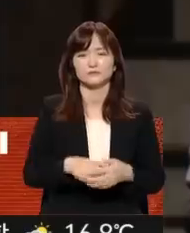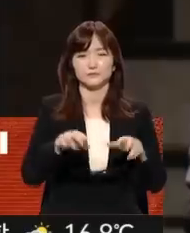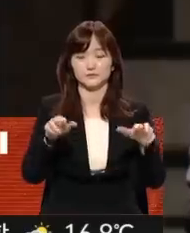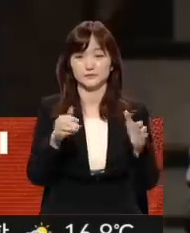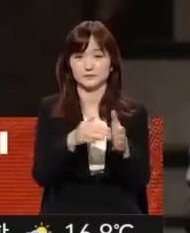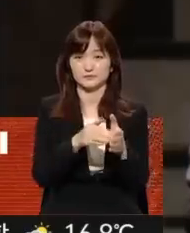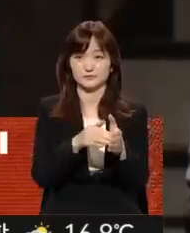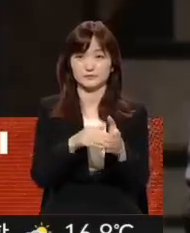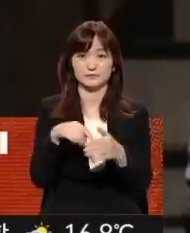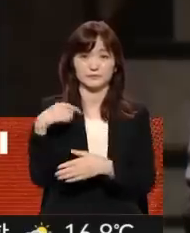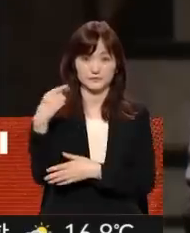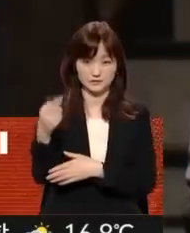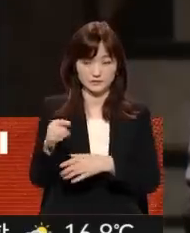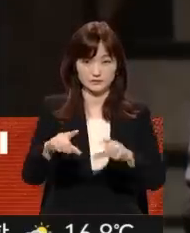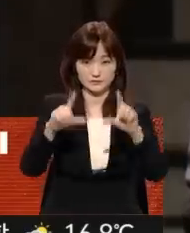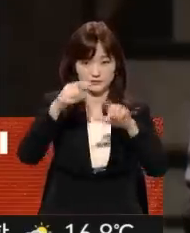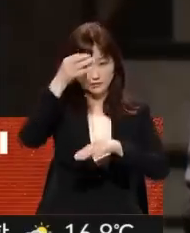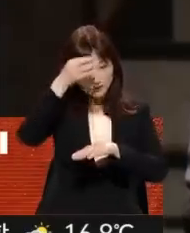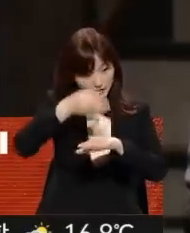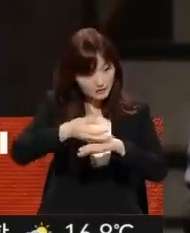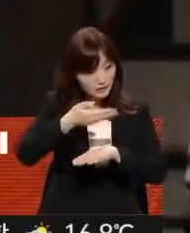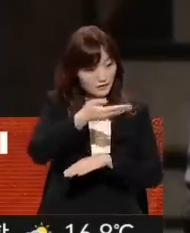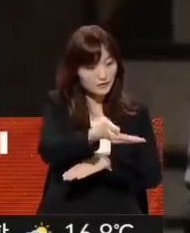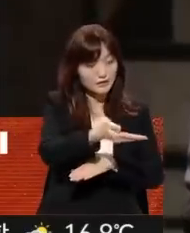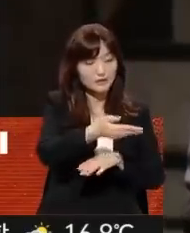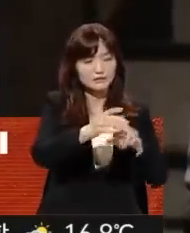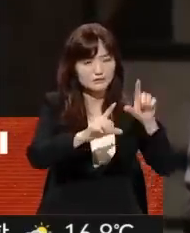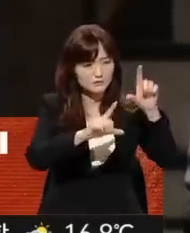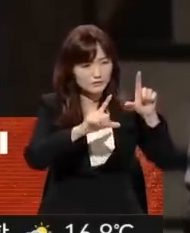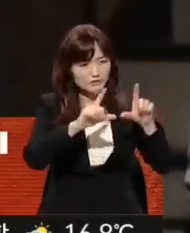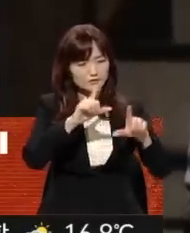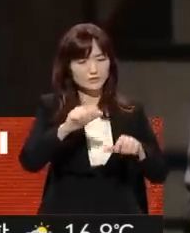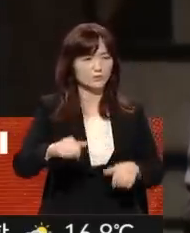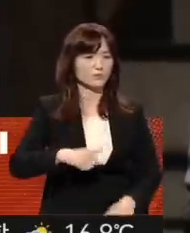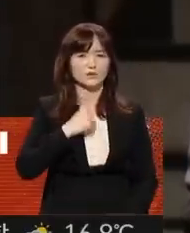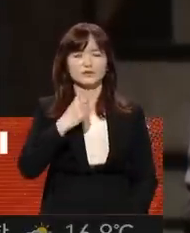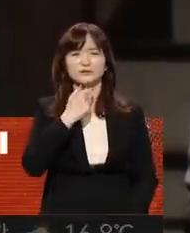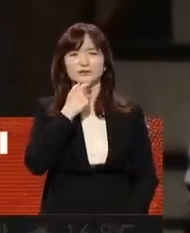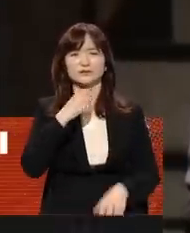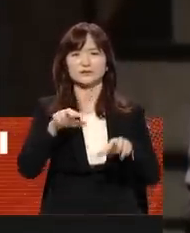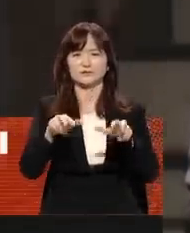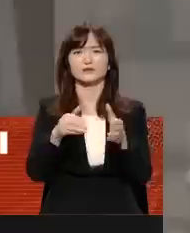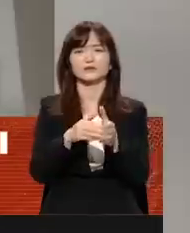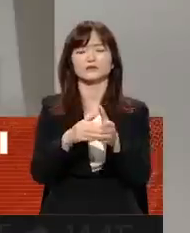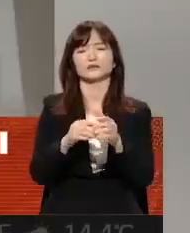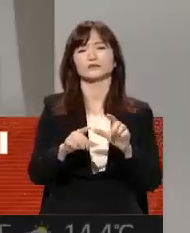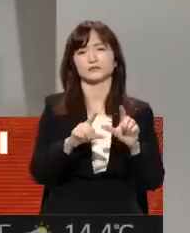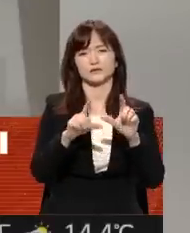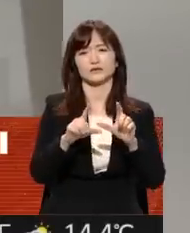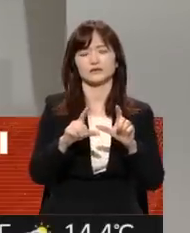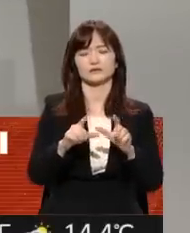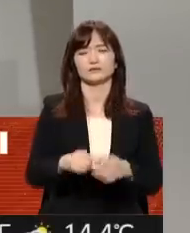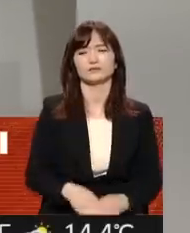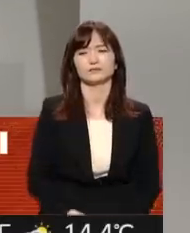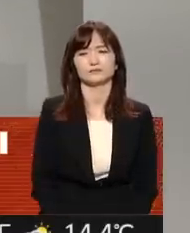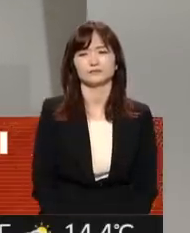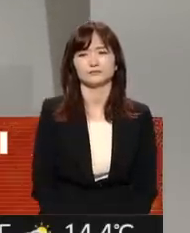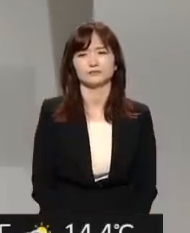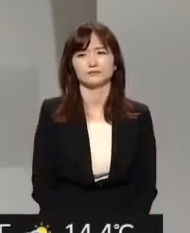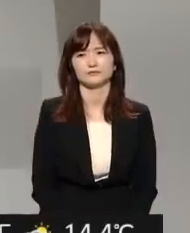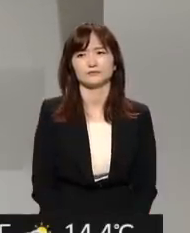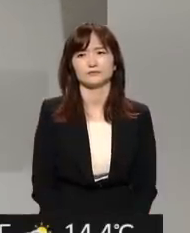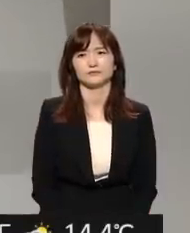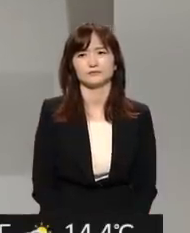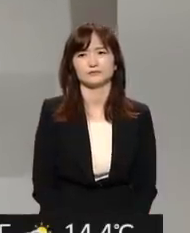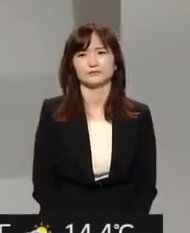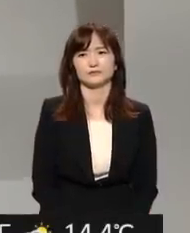지금까지 다음 날 아침에 사과하는 모습 한편은 더 화나고 싫었지만 지금까지 그렇게 살아왔다라고 이야기합니다. 자,